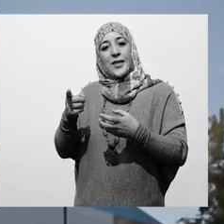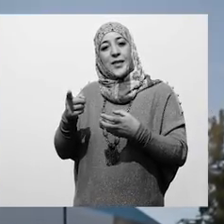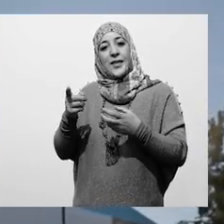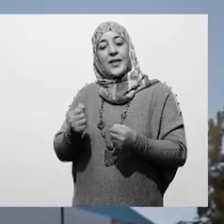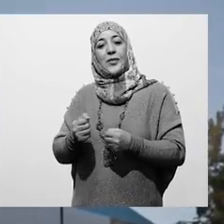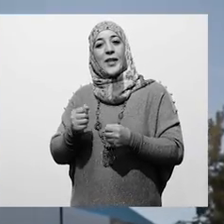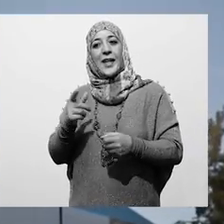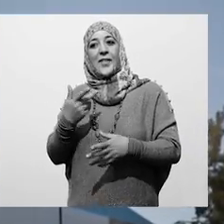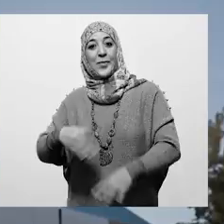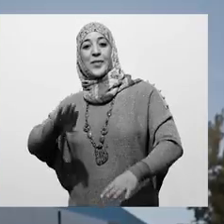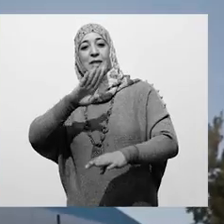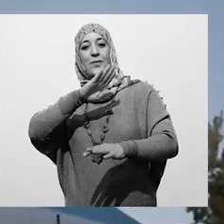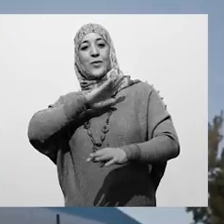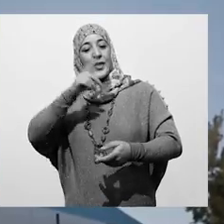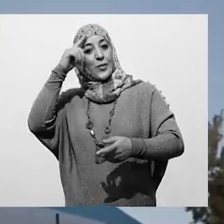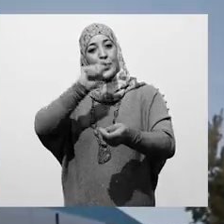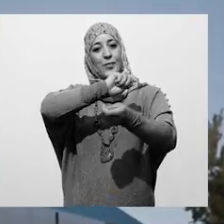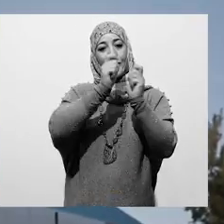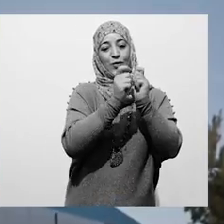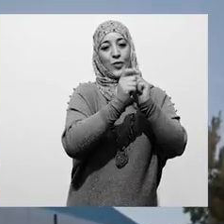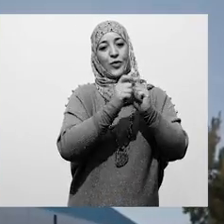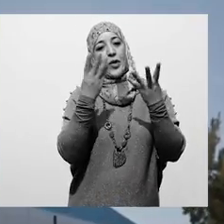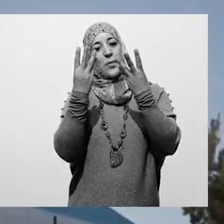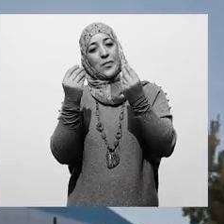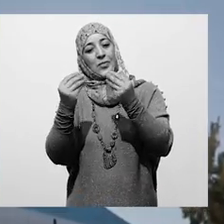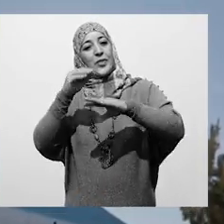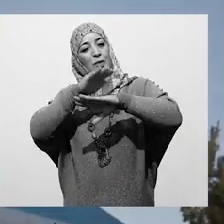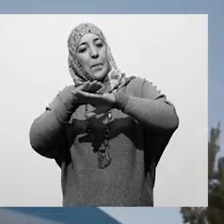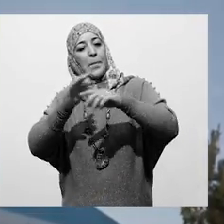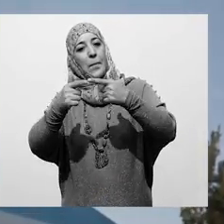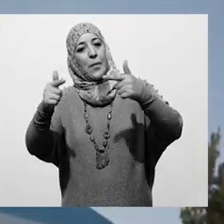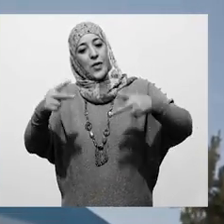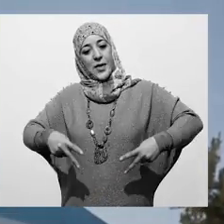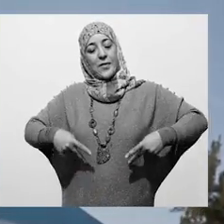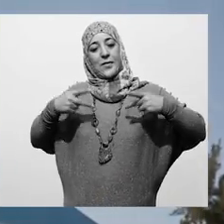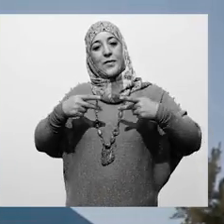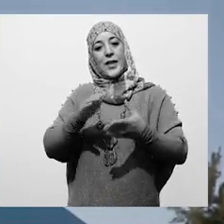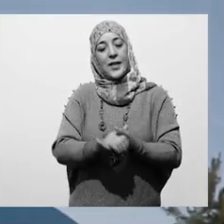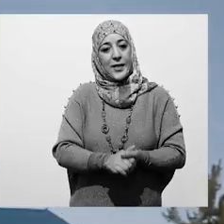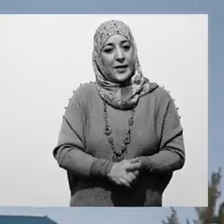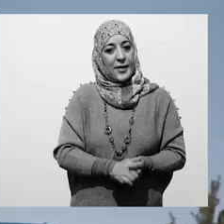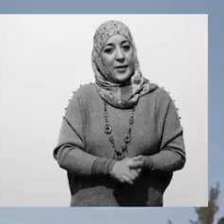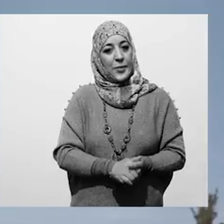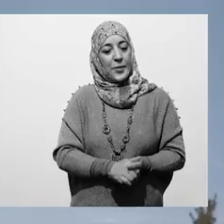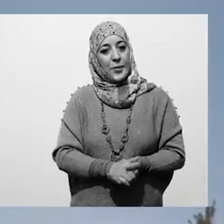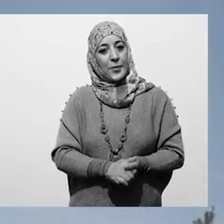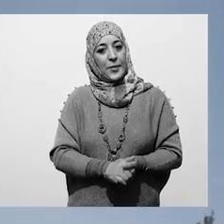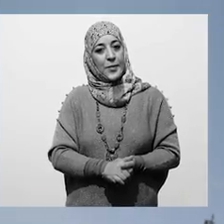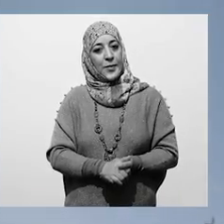acteur du changement qu'il voudrait voir en Algérie. Et ça, c'est une grande leçon que